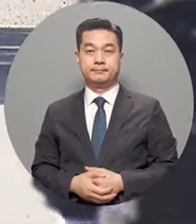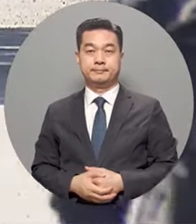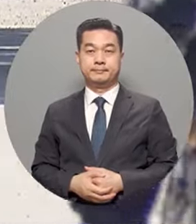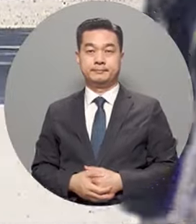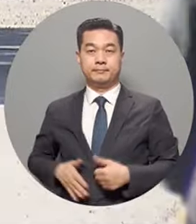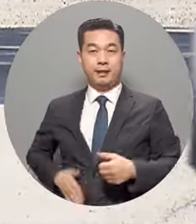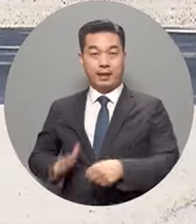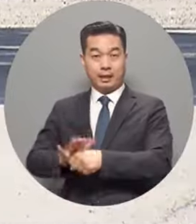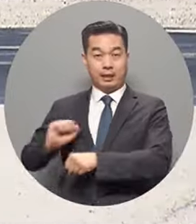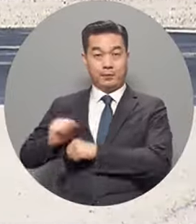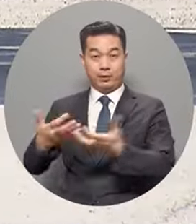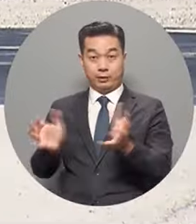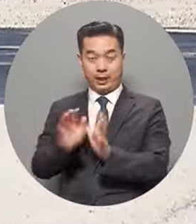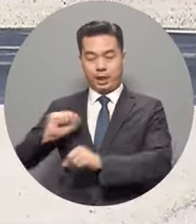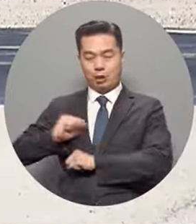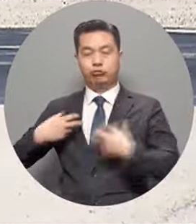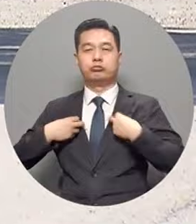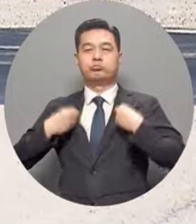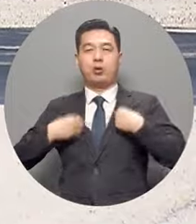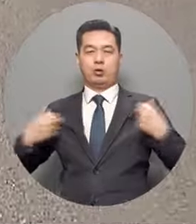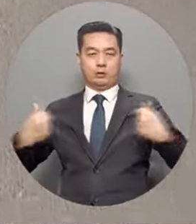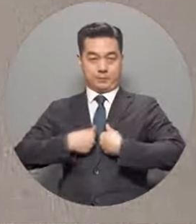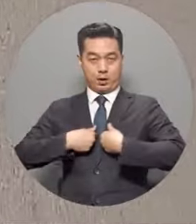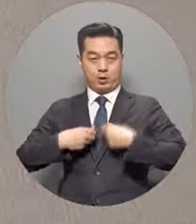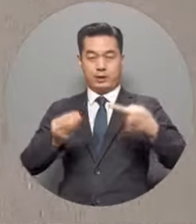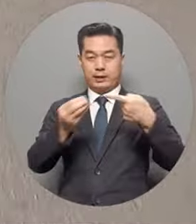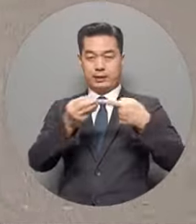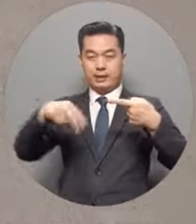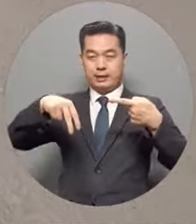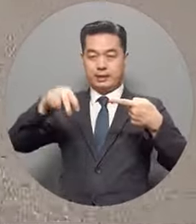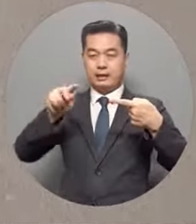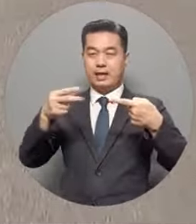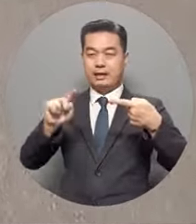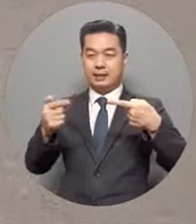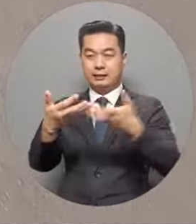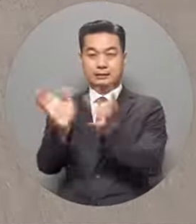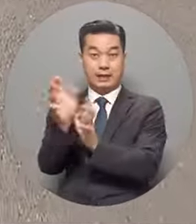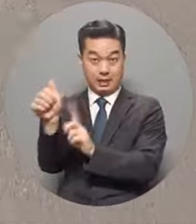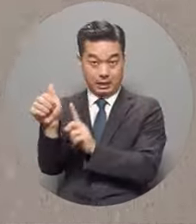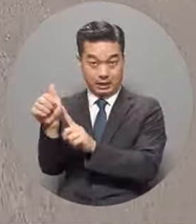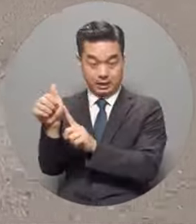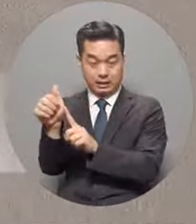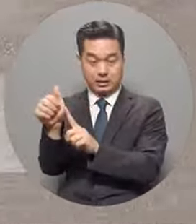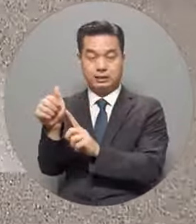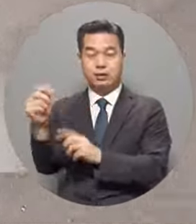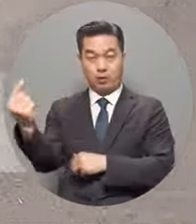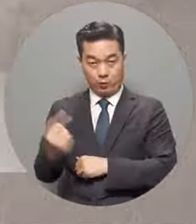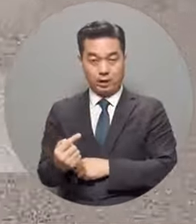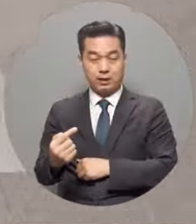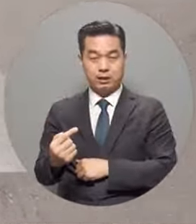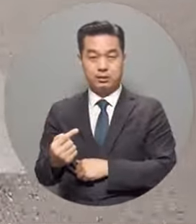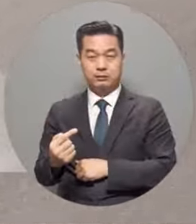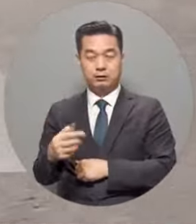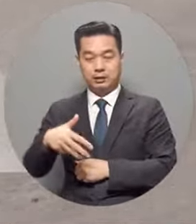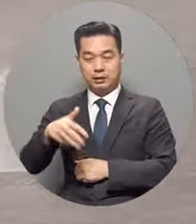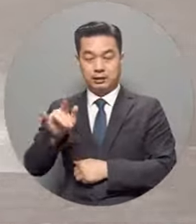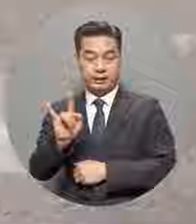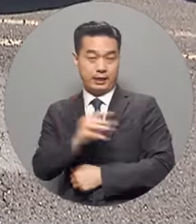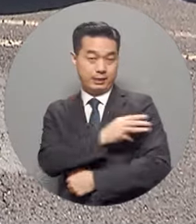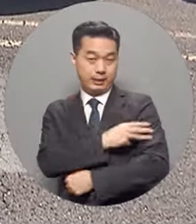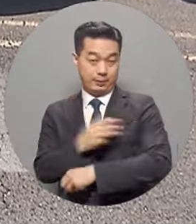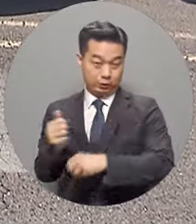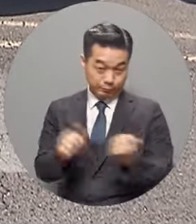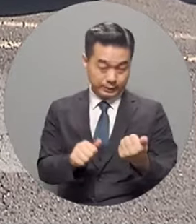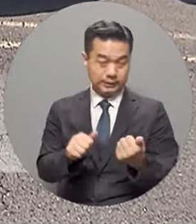해병대 군복을 입은 임성근 전 1사단장이 경북경찰청에 출석했습니다. 최상병이 숨진 지 10개월 만에 취재진 앞에